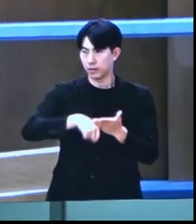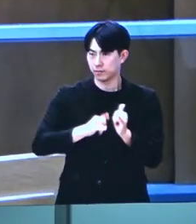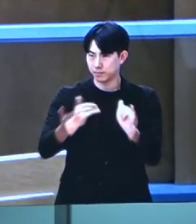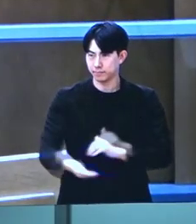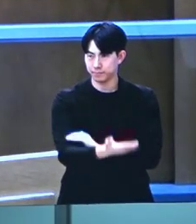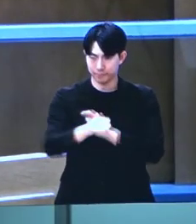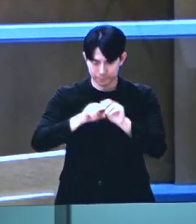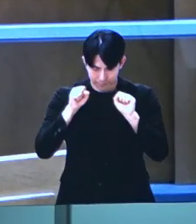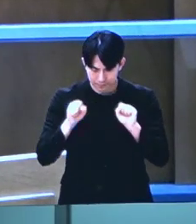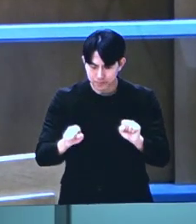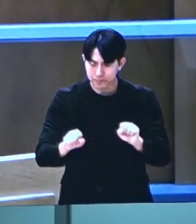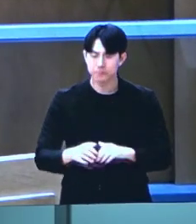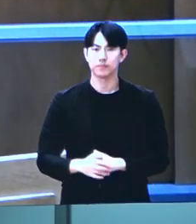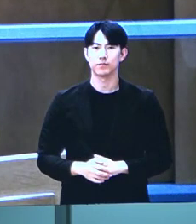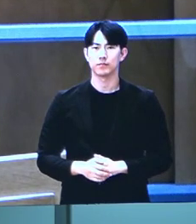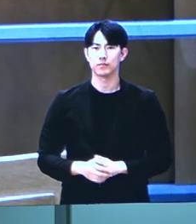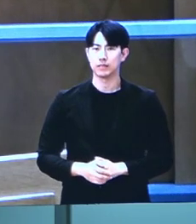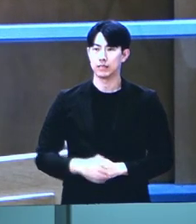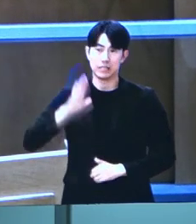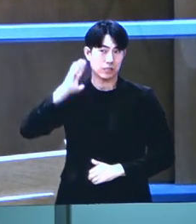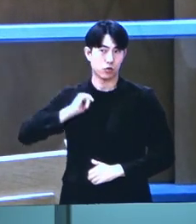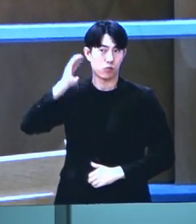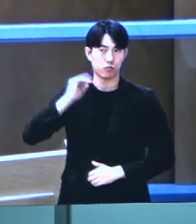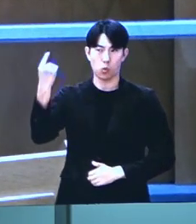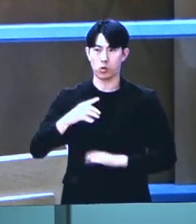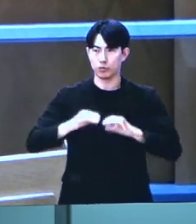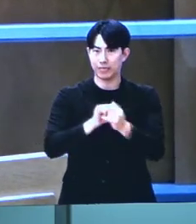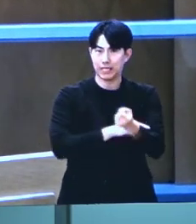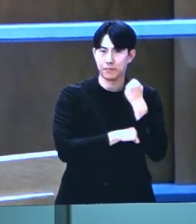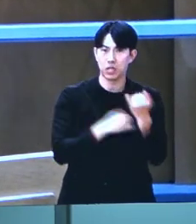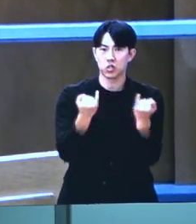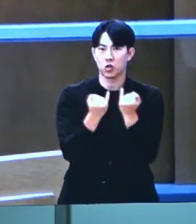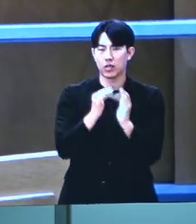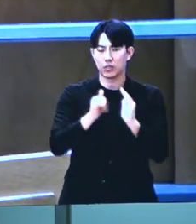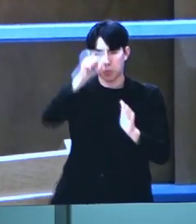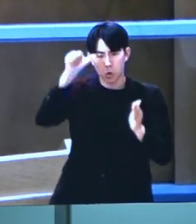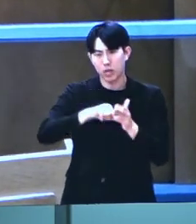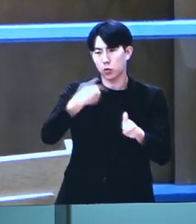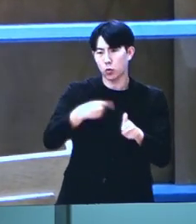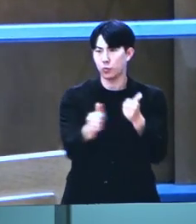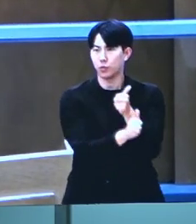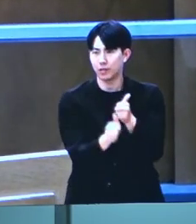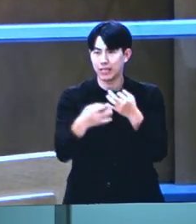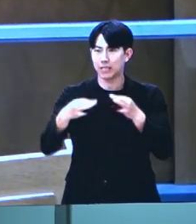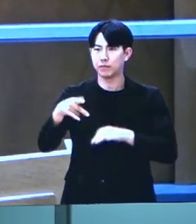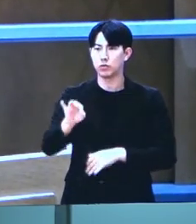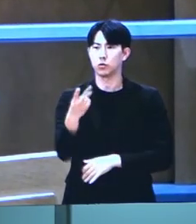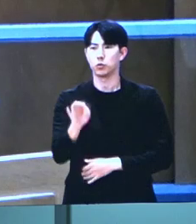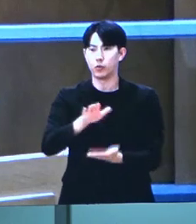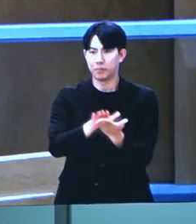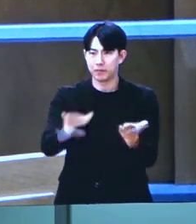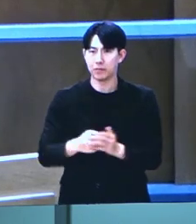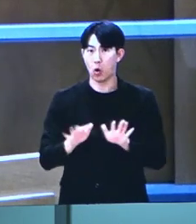안녕하십니까. 의정 출신 국민의힘 여성가족평생교육위원회 김정명 의원입니다. 본 의원은